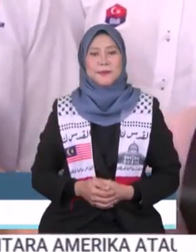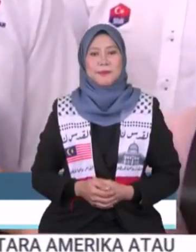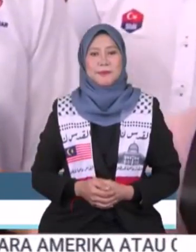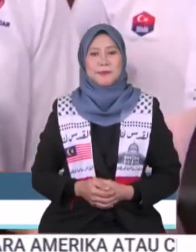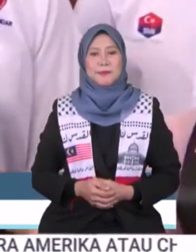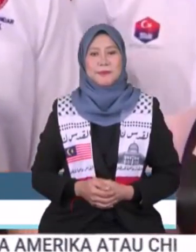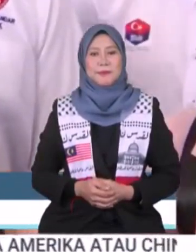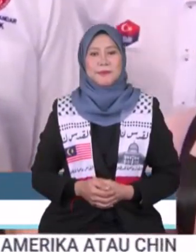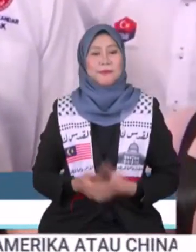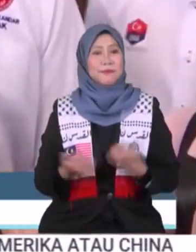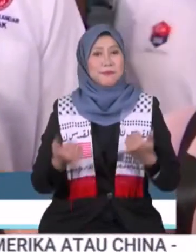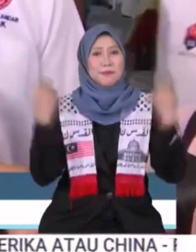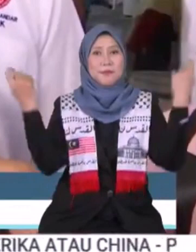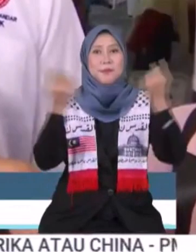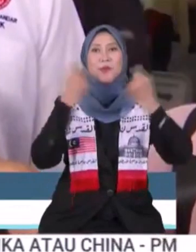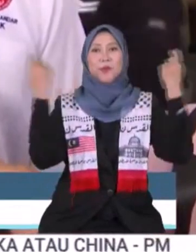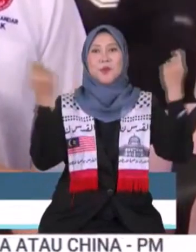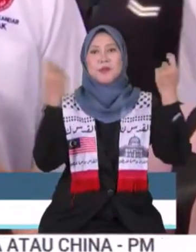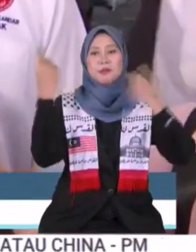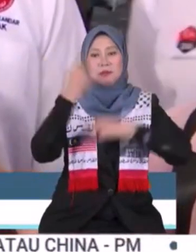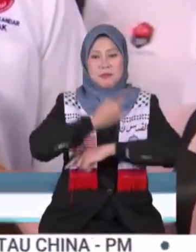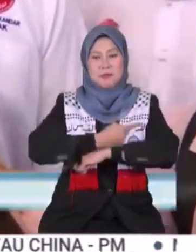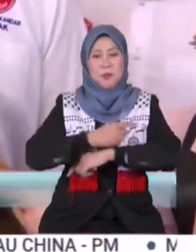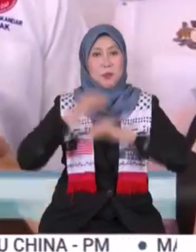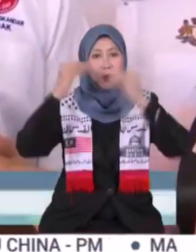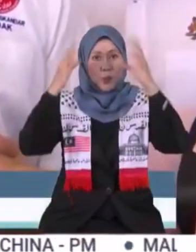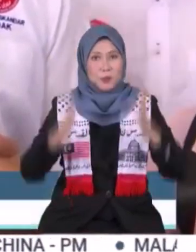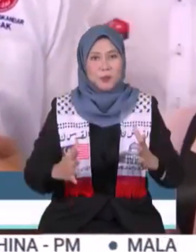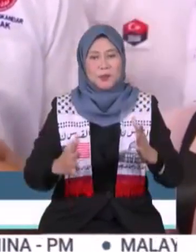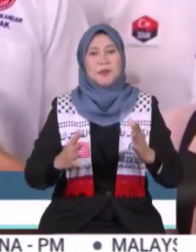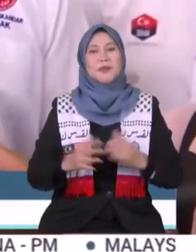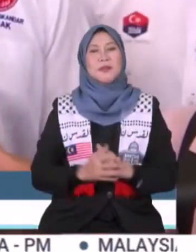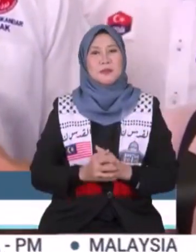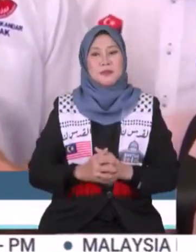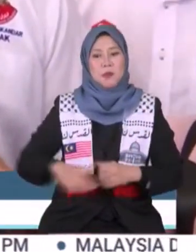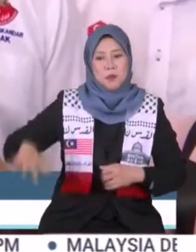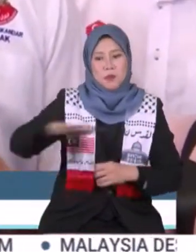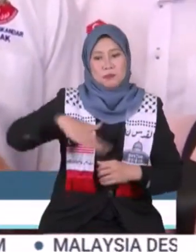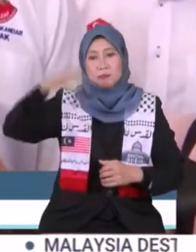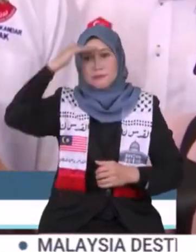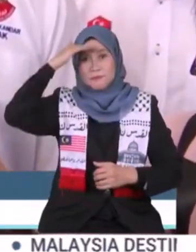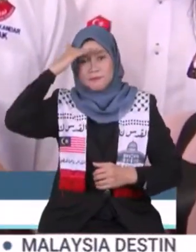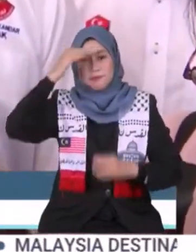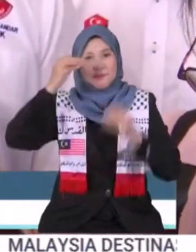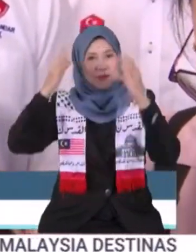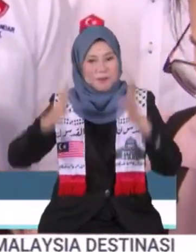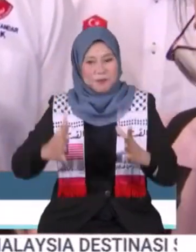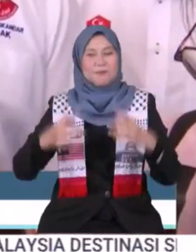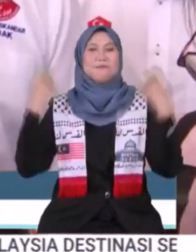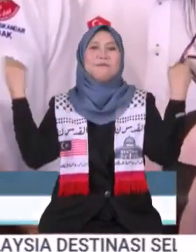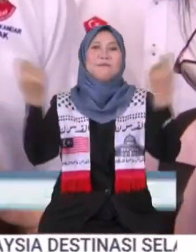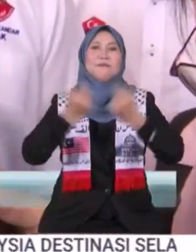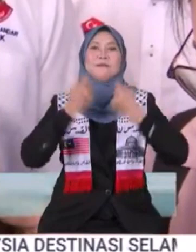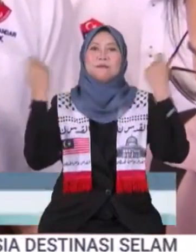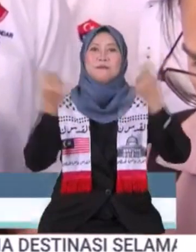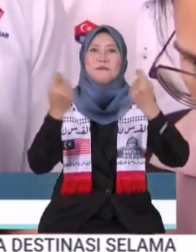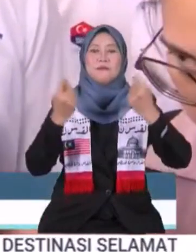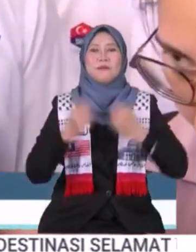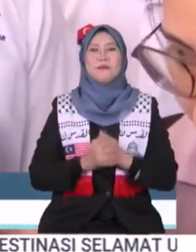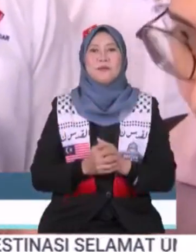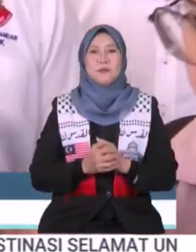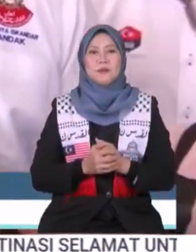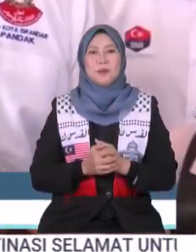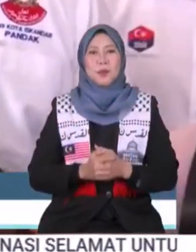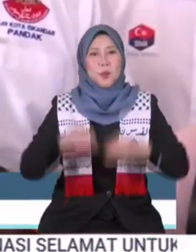Sempena dengan sambutan Hari Guru Negeri Johor untuk seluruh warga pendidik seluruh Negeri Johor, dan hari ini kita raikan ke semua